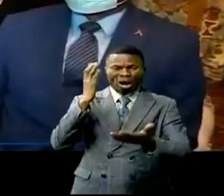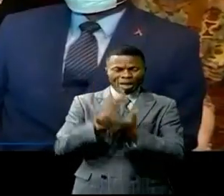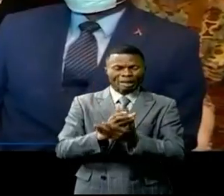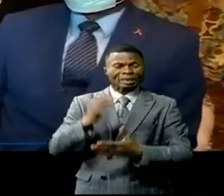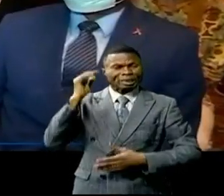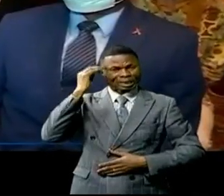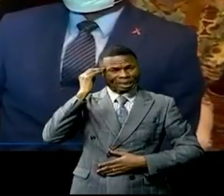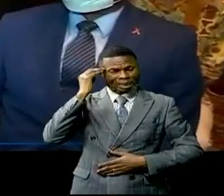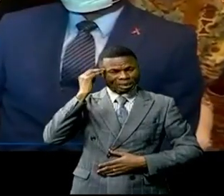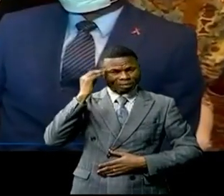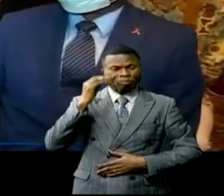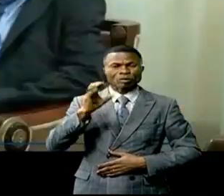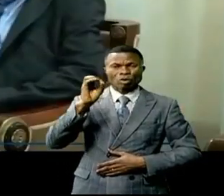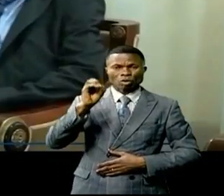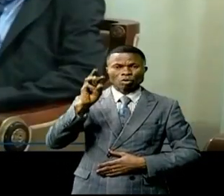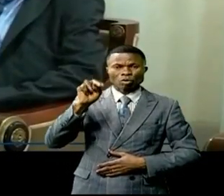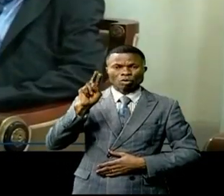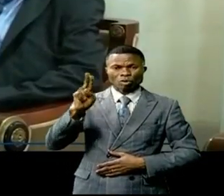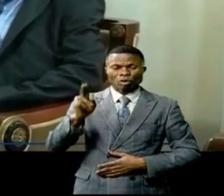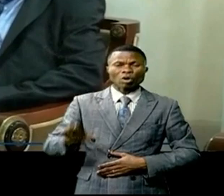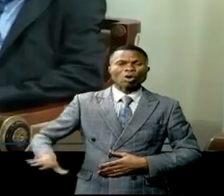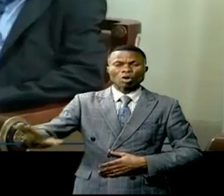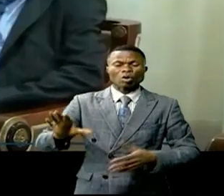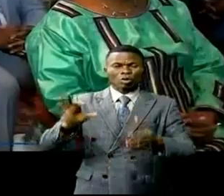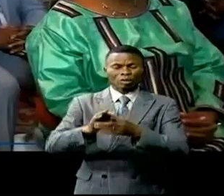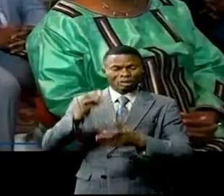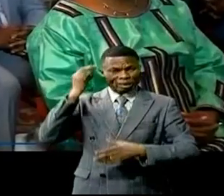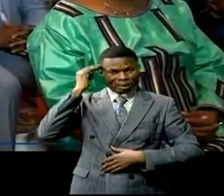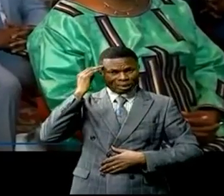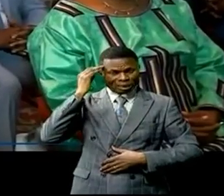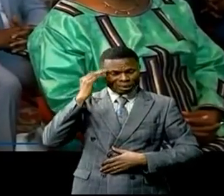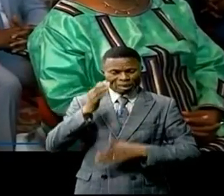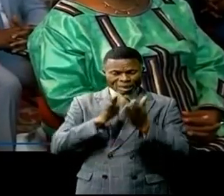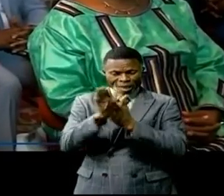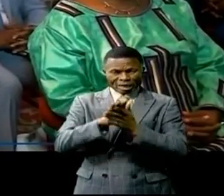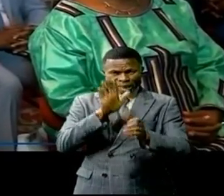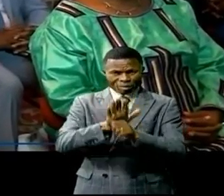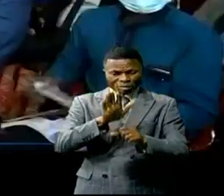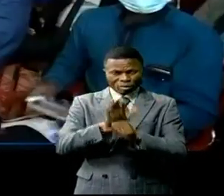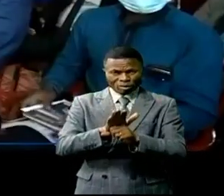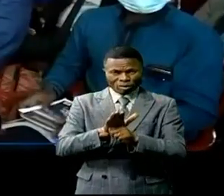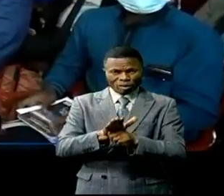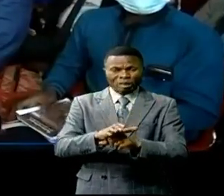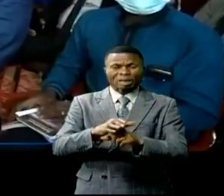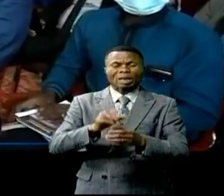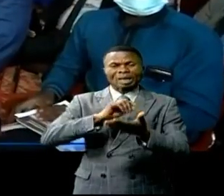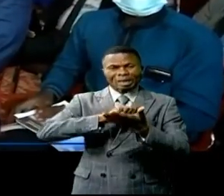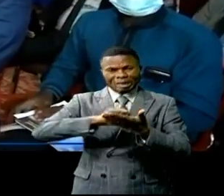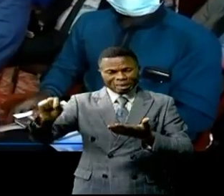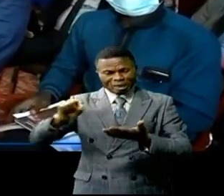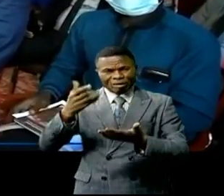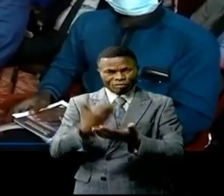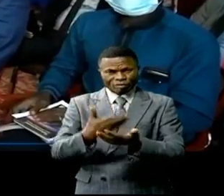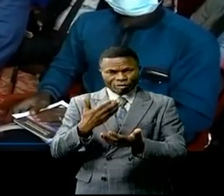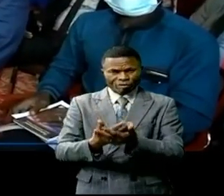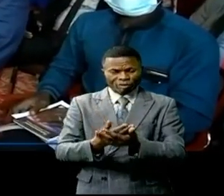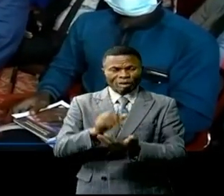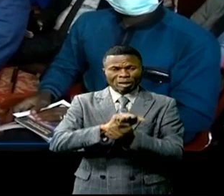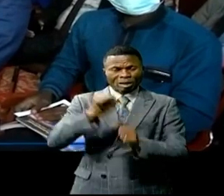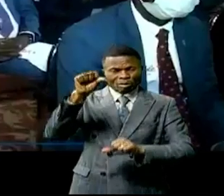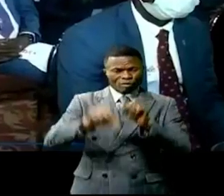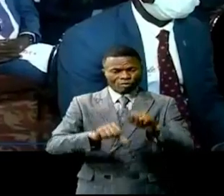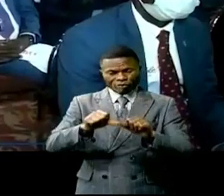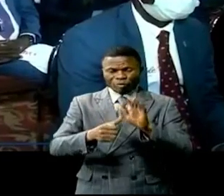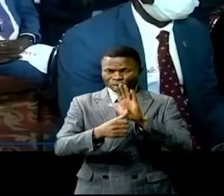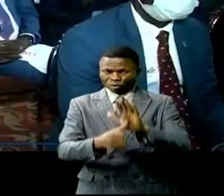Pour l'ONU-SIDA, l'un des partenaires engagés dans cette lutte, l'accent est mis sur l'éradication urgente des inégalités qui